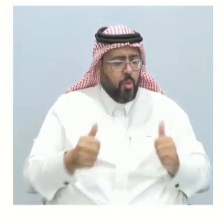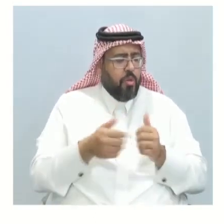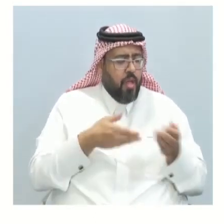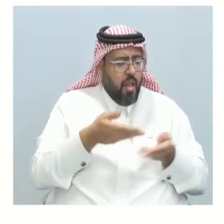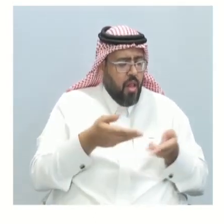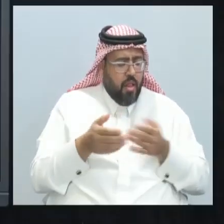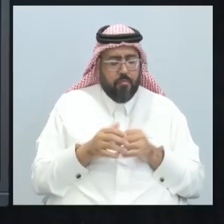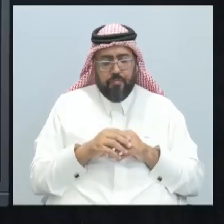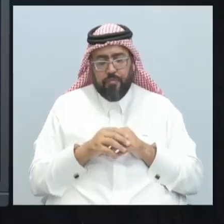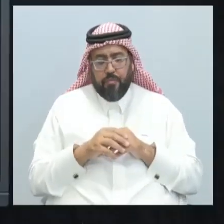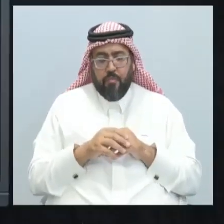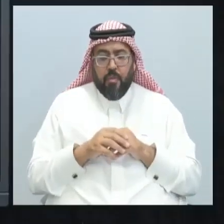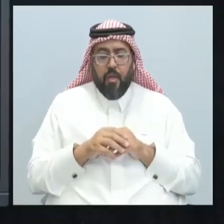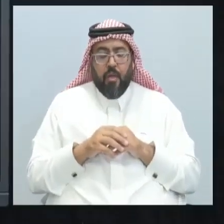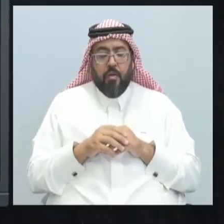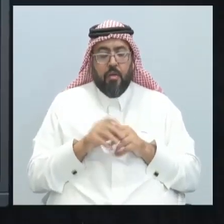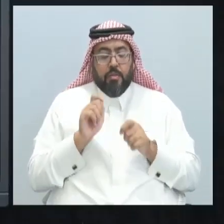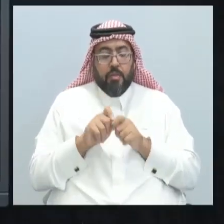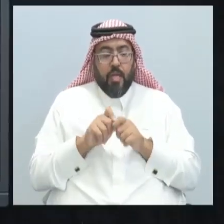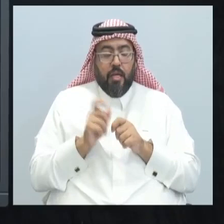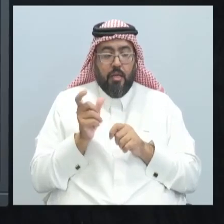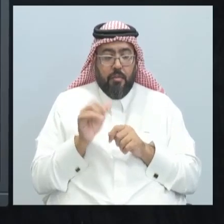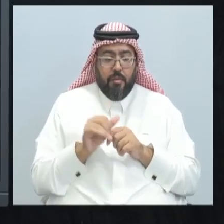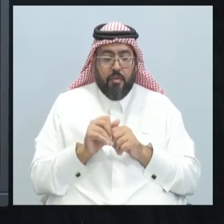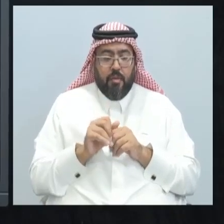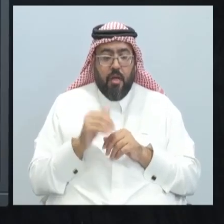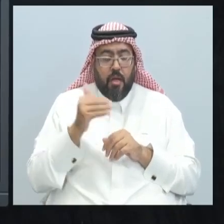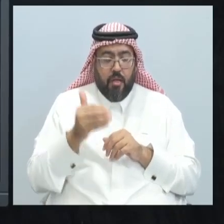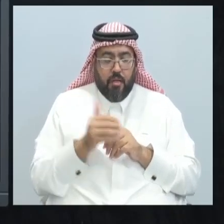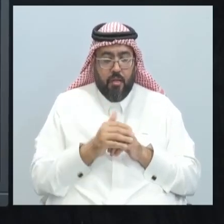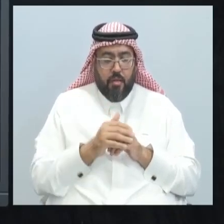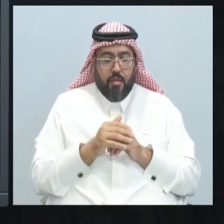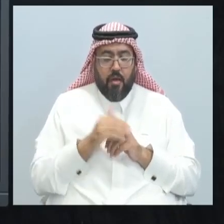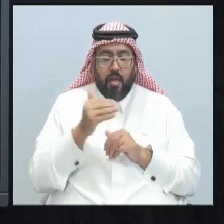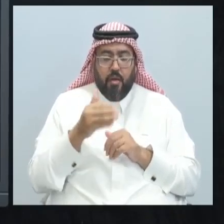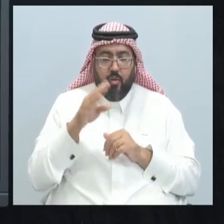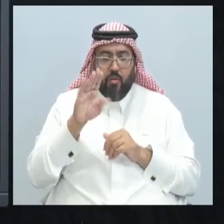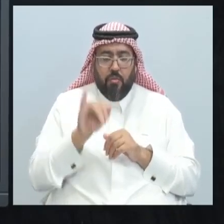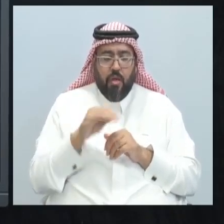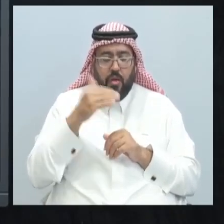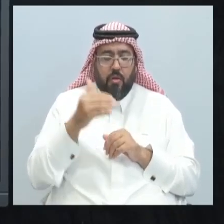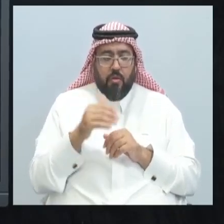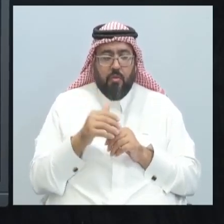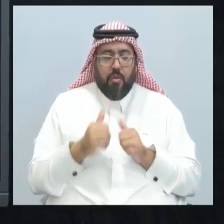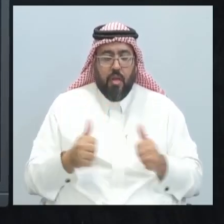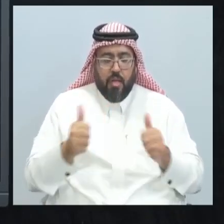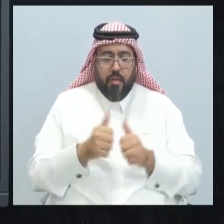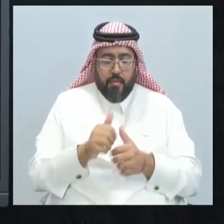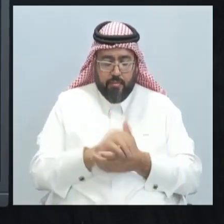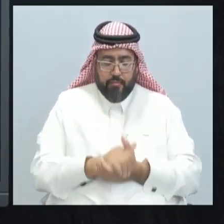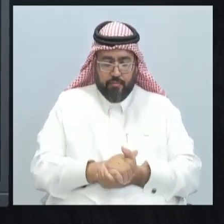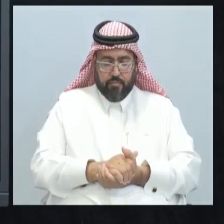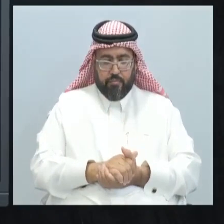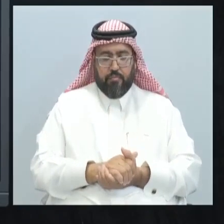لذا وصى النبي صلى عليه وسلم فقال استوصوا بالنساء خيرا وقال في الحديث الاخر خيركم خيركم لاهله وانا خيركم